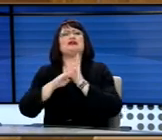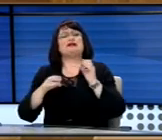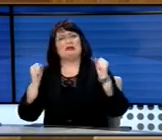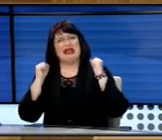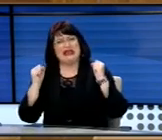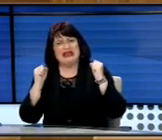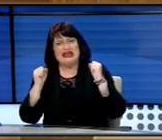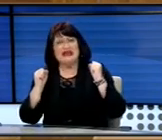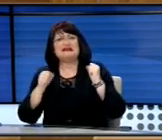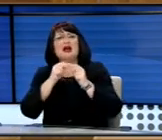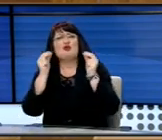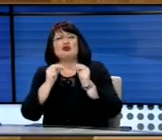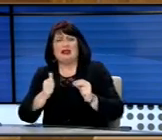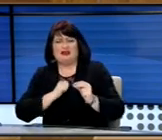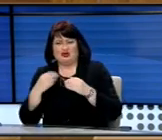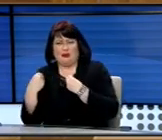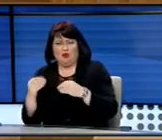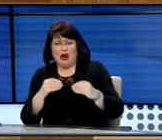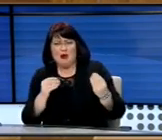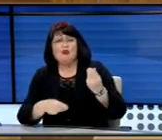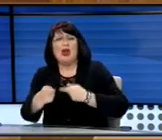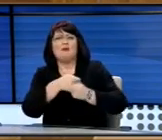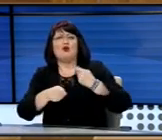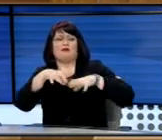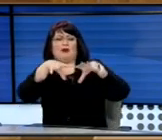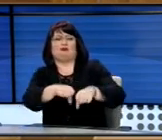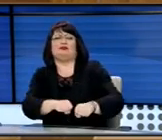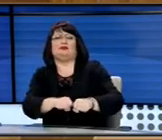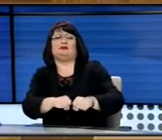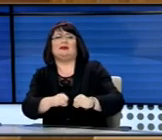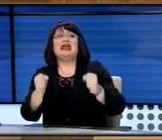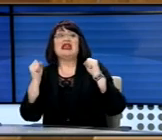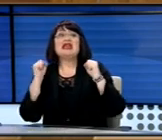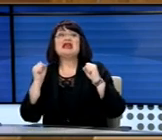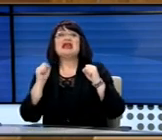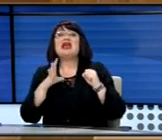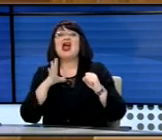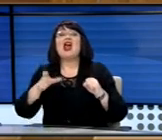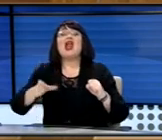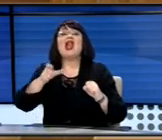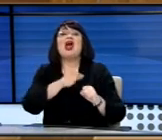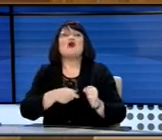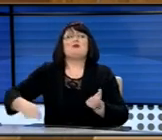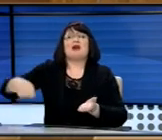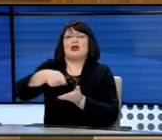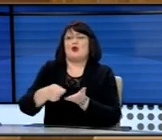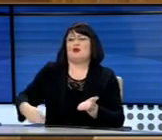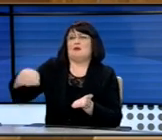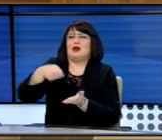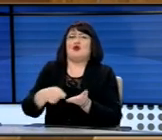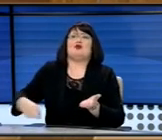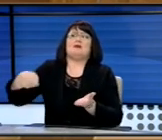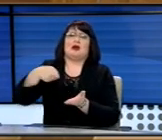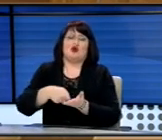την εμπορευματοποίηση, την ιδιωτικοποίηση της υγείας του λαού και βάζει το λαό συνεχώς να πληρώνει από την τσέπη